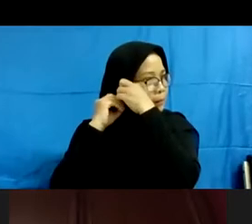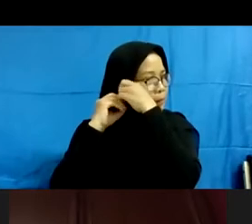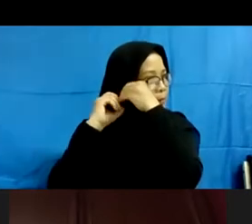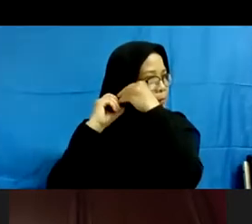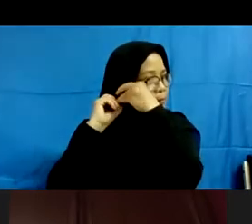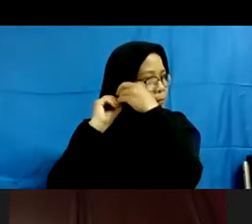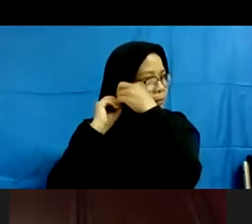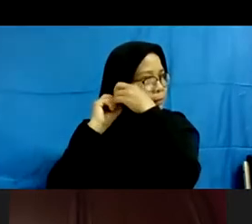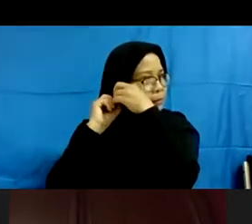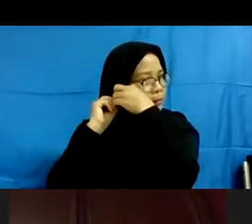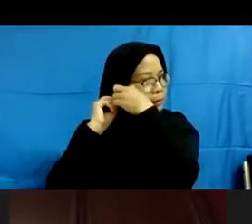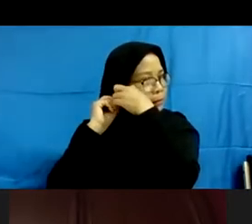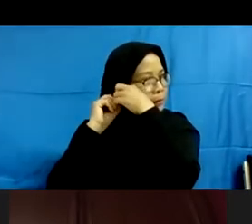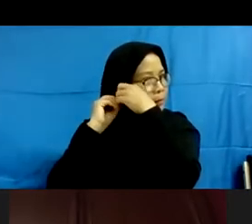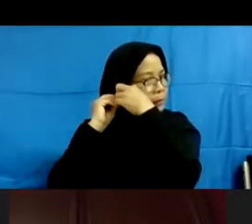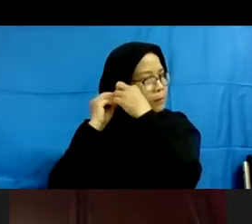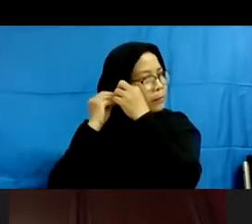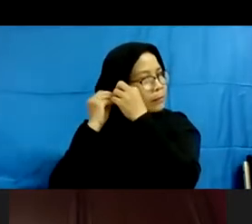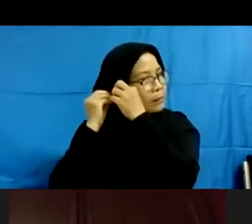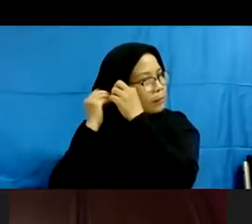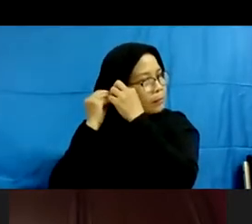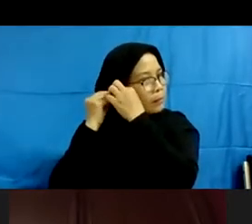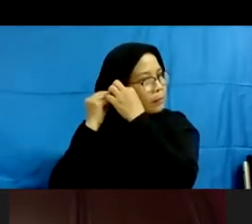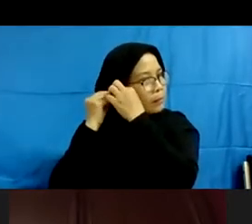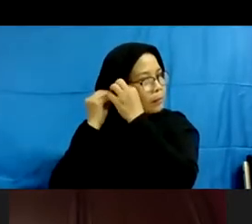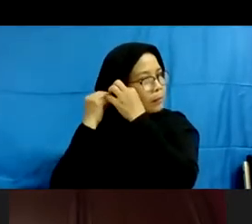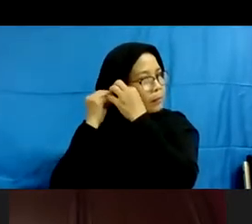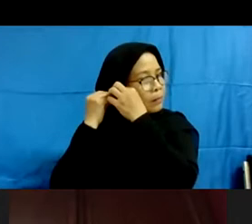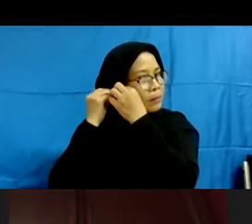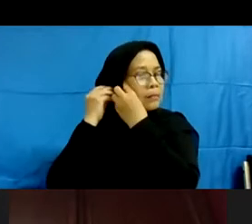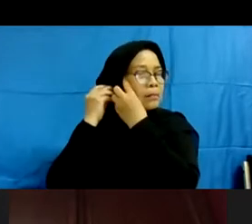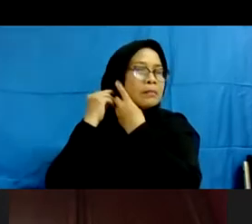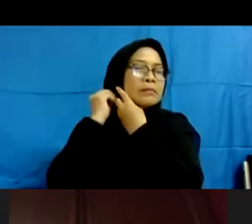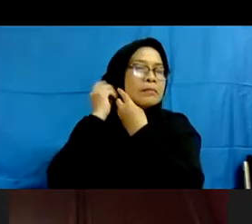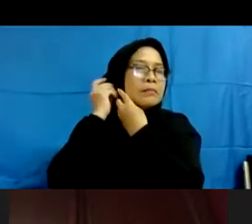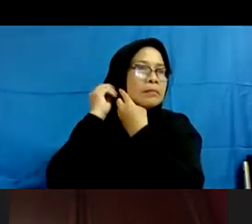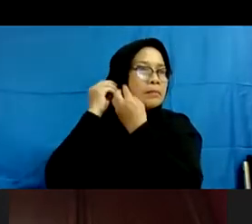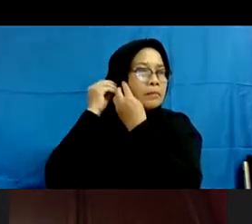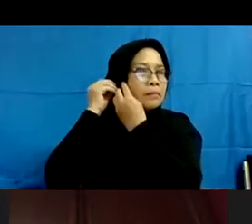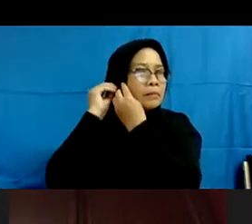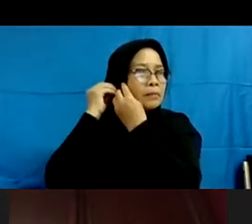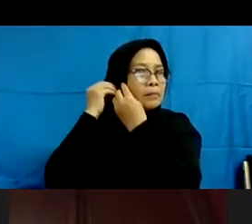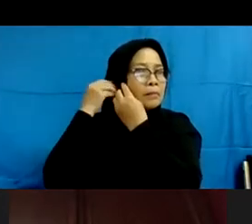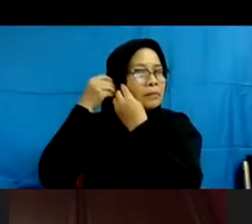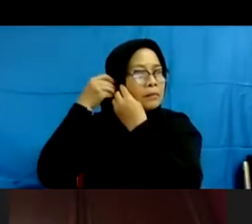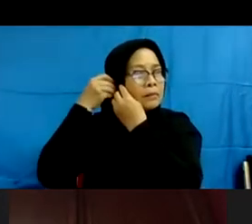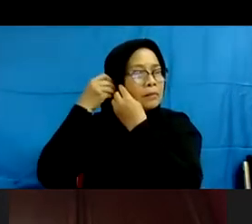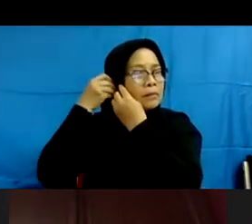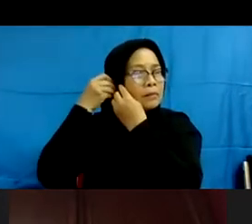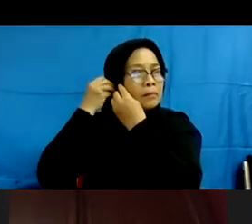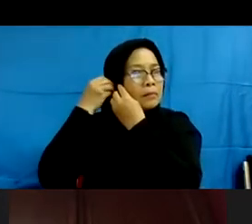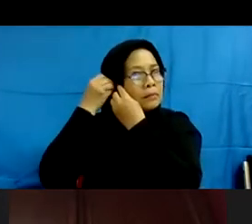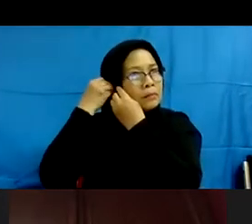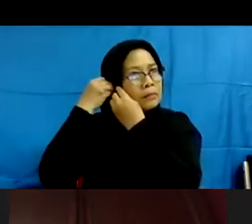bahwa literasi bagi PDSA itu tidak hanya menghadirkan bahan literasi, tetapi juga menyiapkan literasi sejak